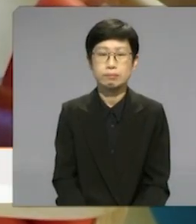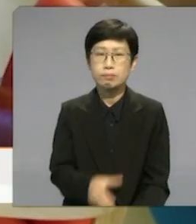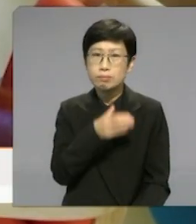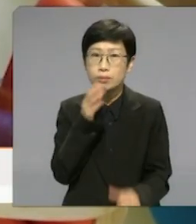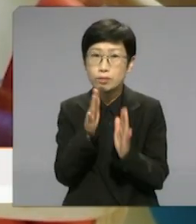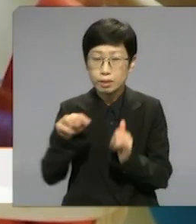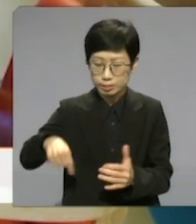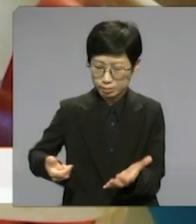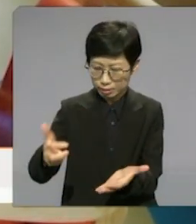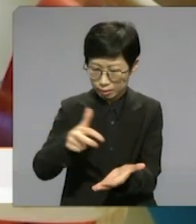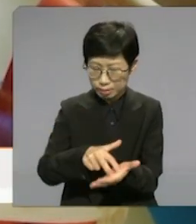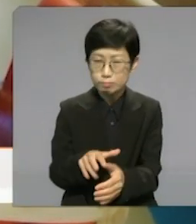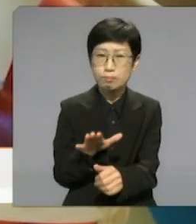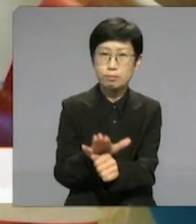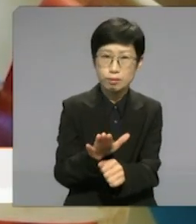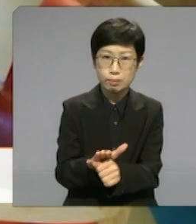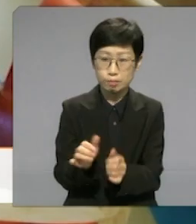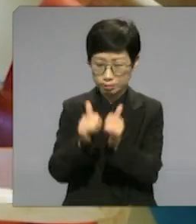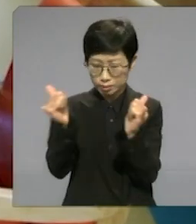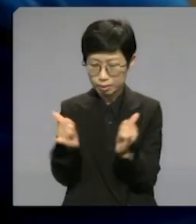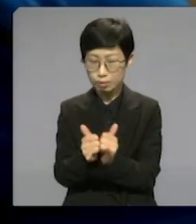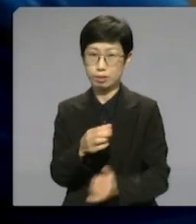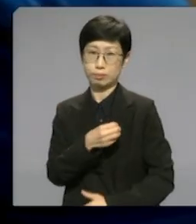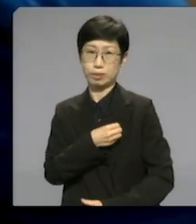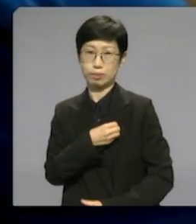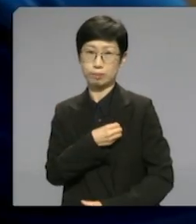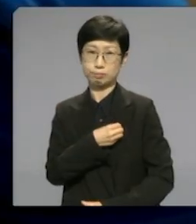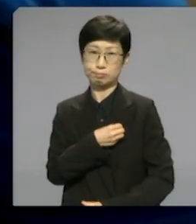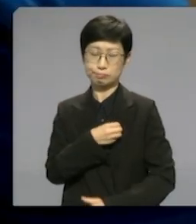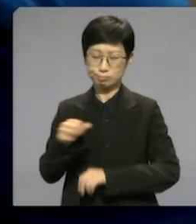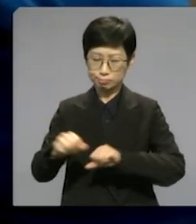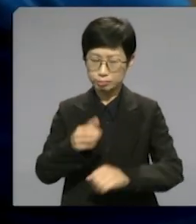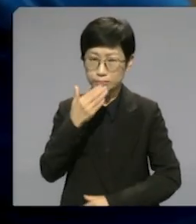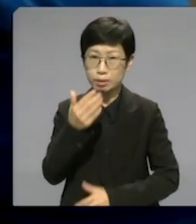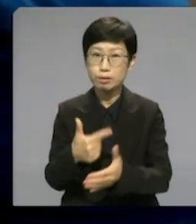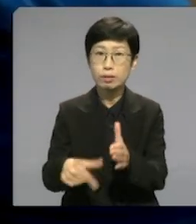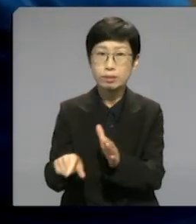노년층의 자립을 보장하고 사회의 주요 구성원으로 활동할 수 있도록